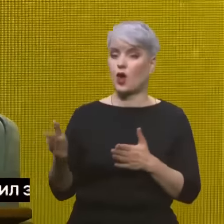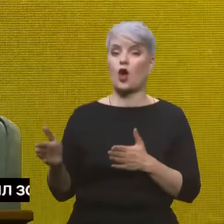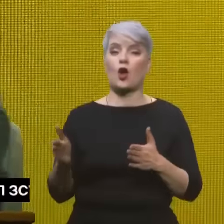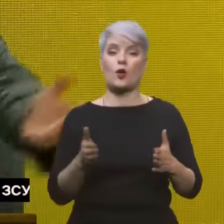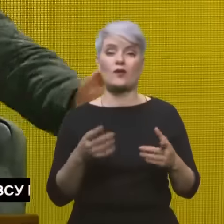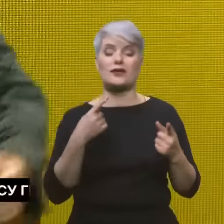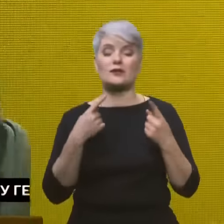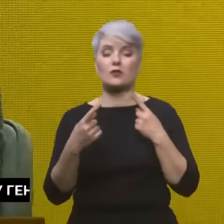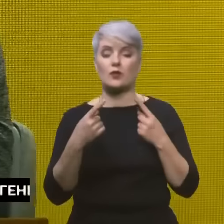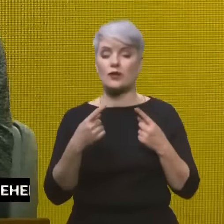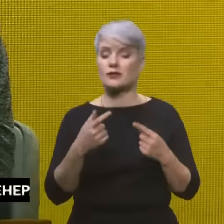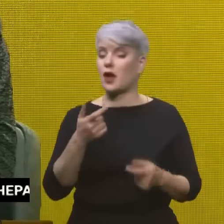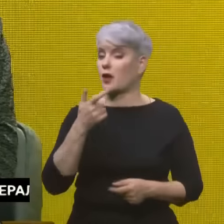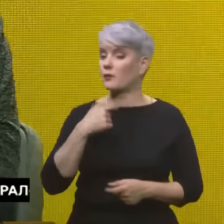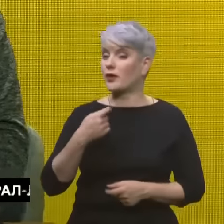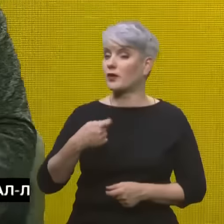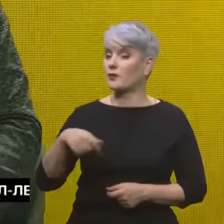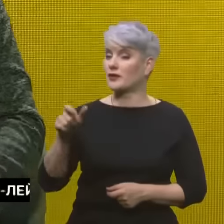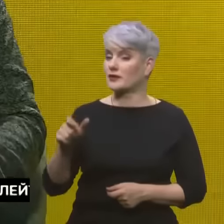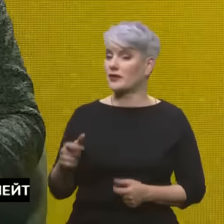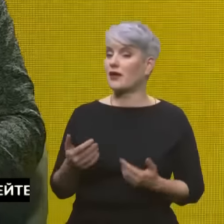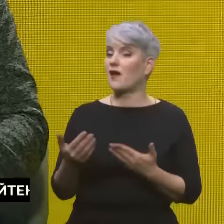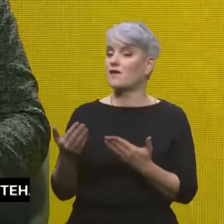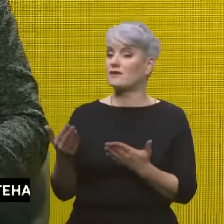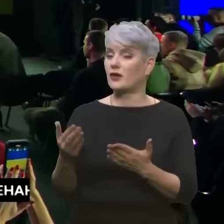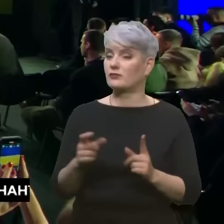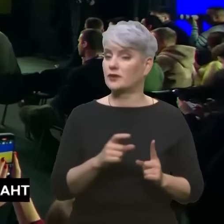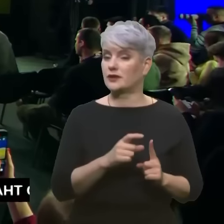готові спілкуватися. Пане президенте, вам слово.